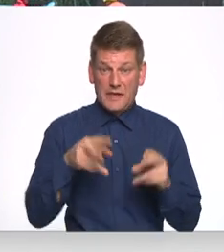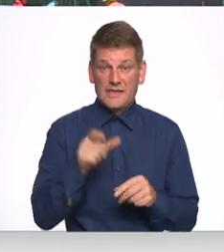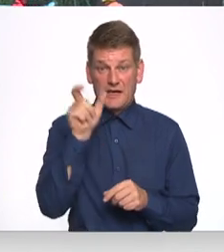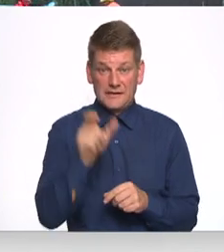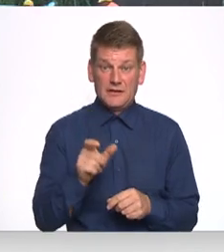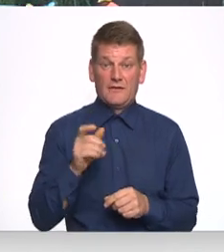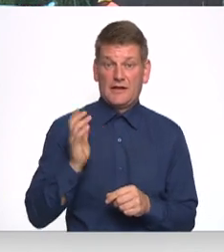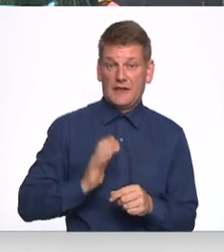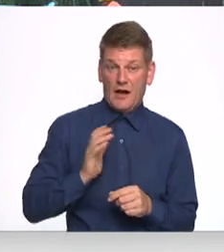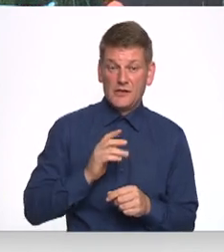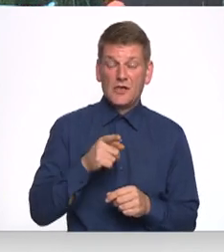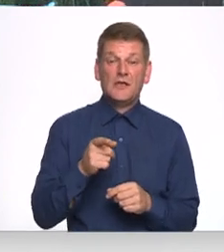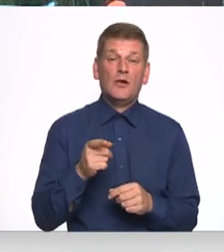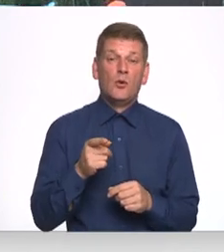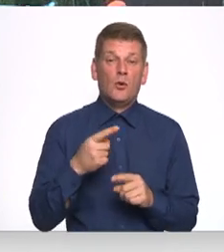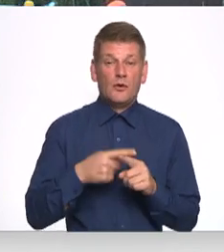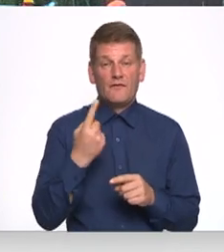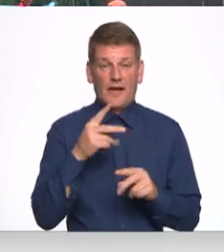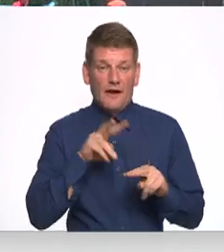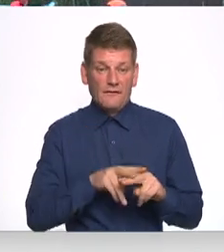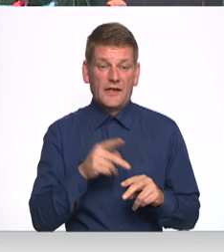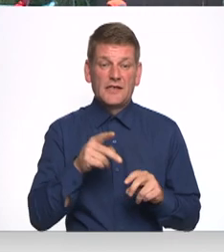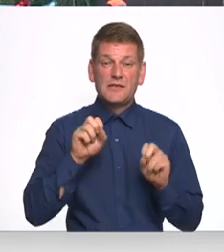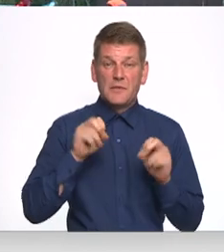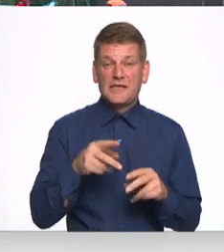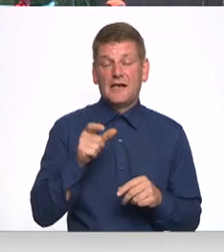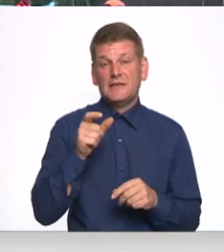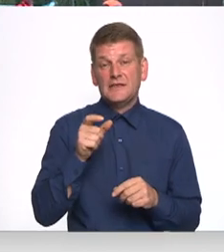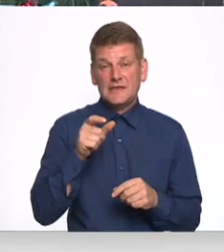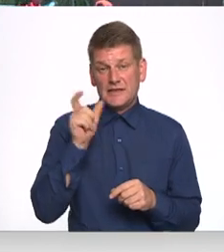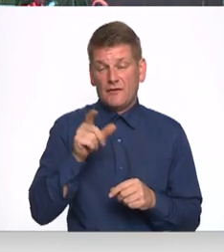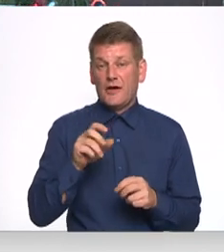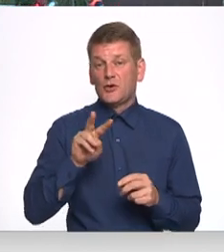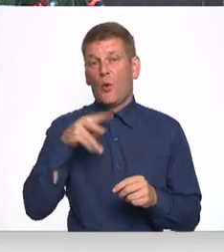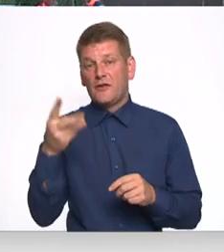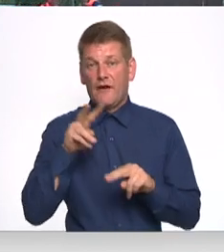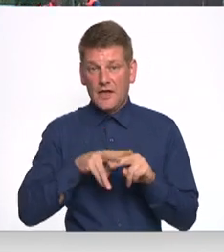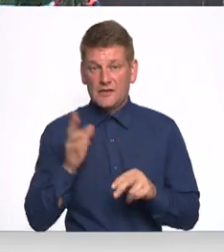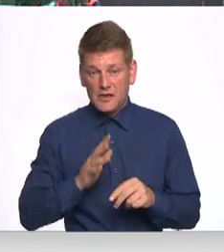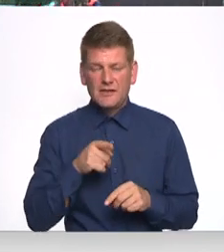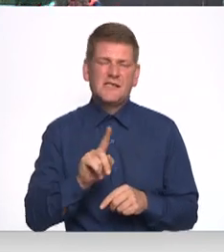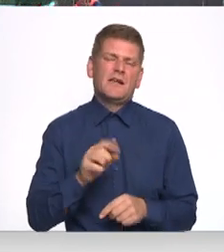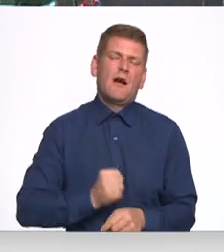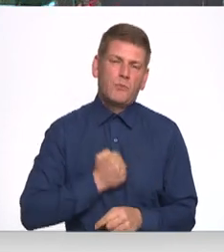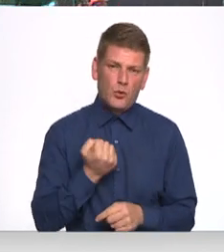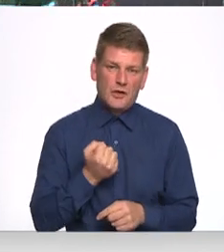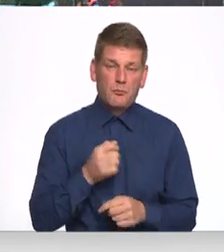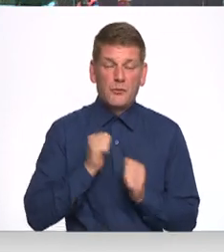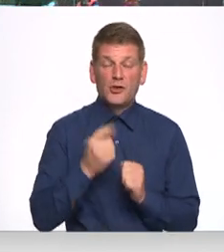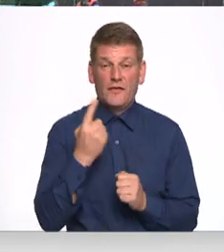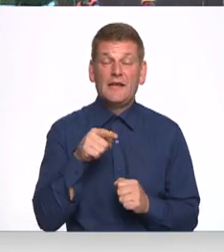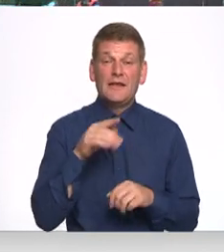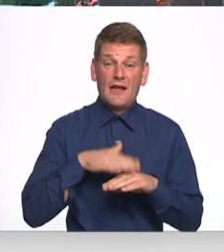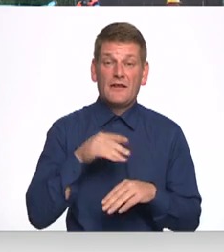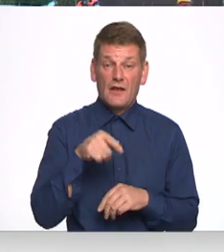cilvēks gaida, un vienā vietā un speciāls cilvēks sagaida otrā vietā, un patiesībā sakot, tas ir apgrūtinājums. Un bieži vien tieši dēļ tā